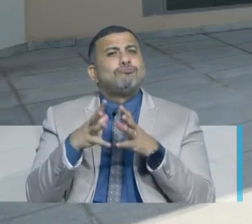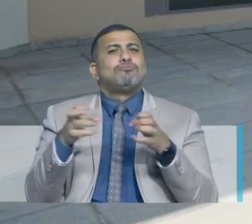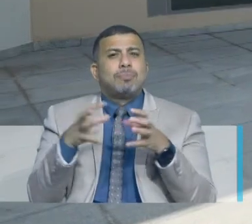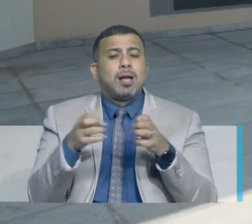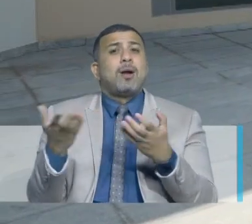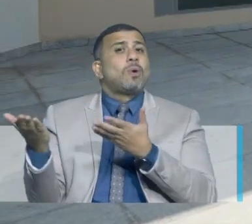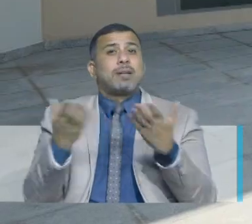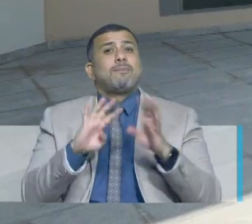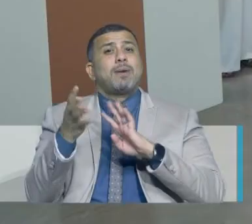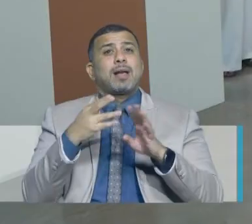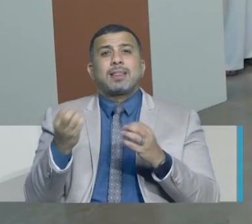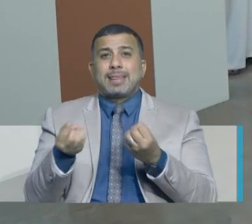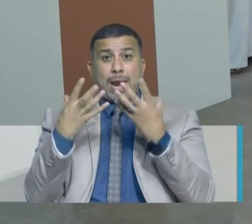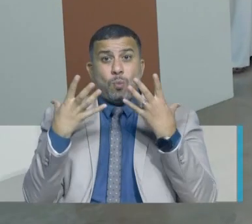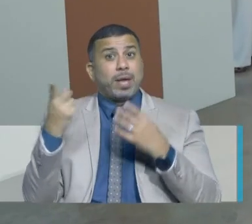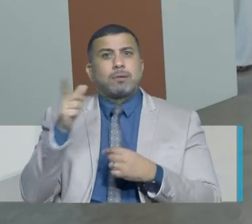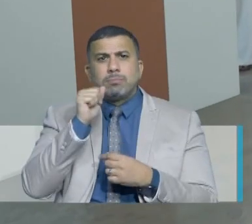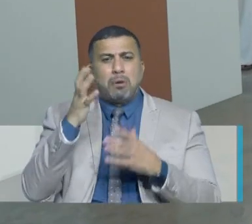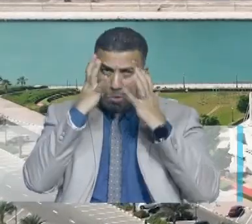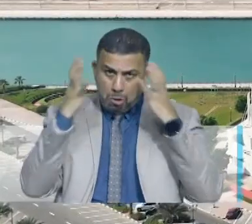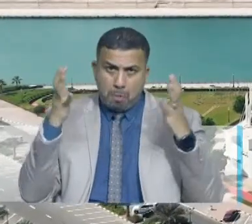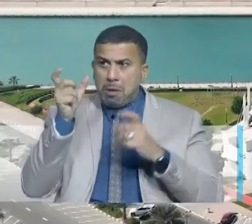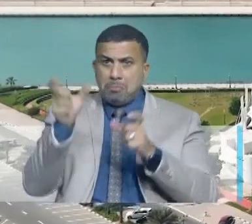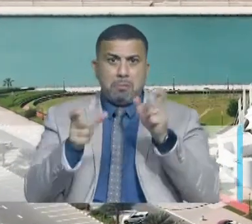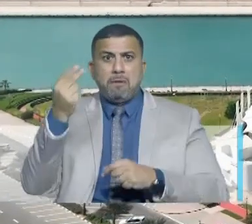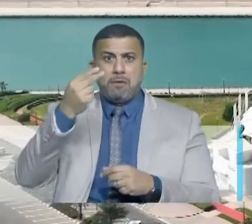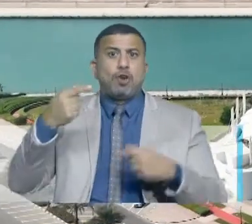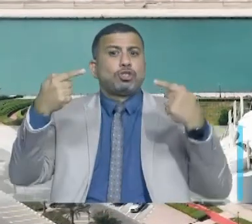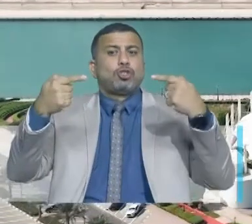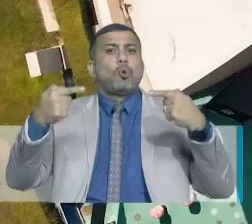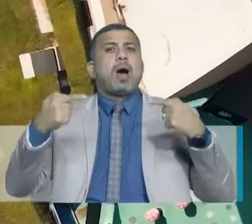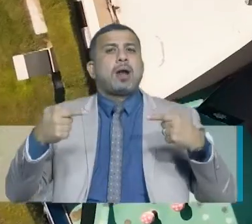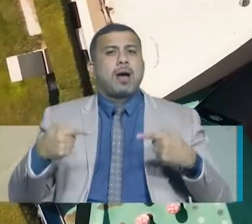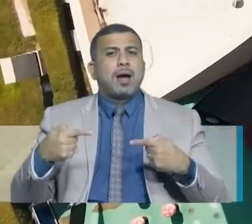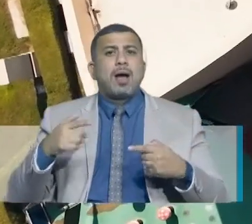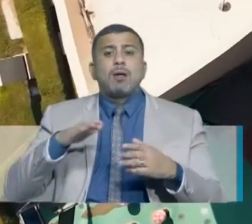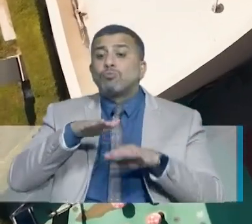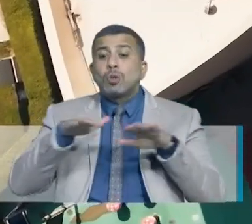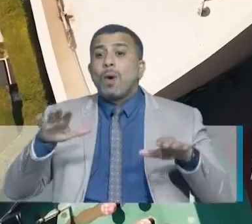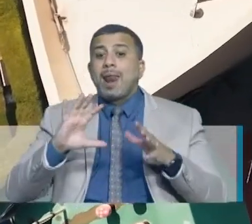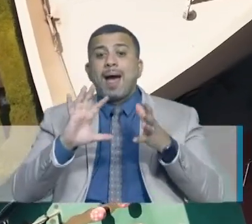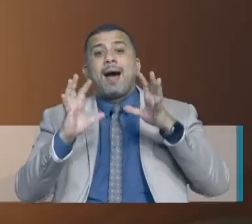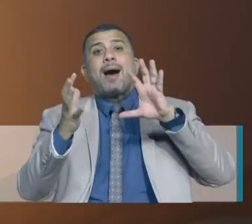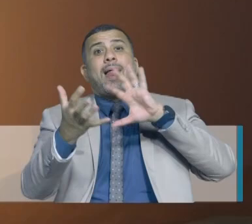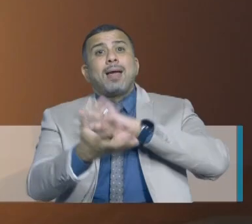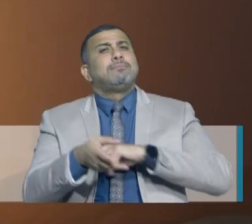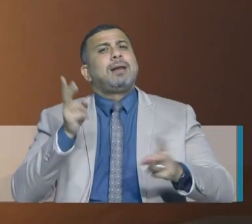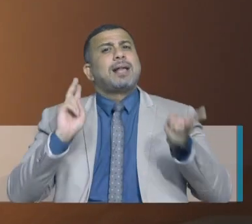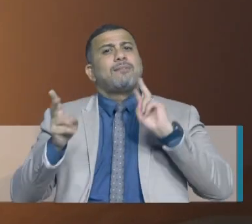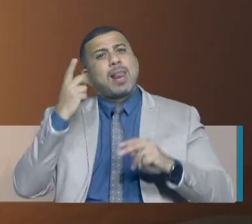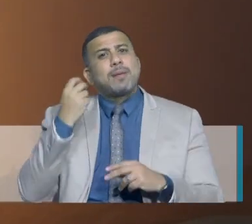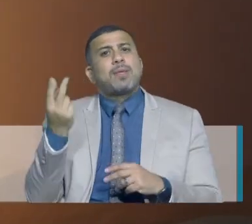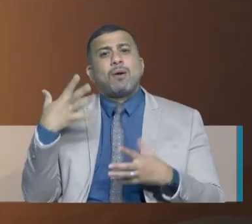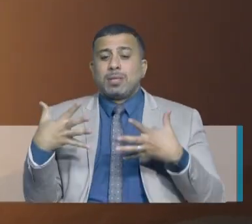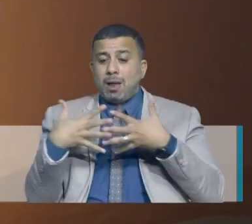هذا ويستضيف مهرجان تنوير نخبه من اعظم الفنانين والشعراء على مستوى العالم للاحتفال بالابداع